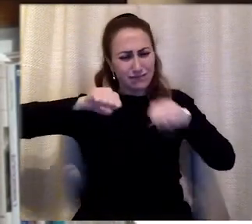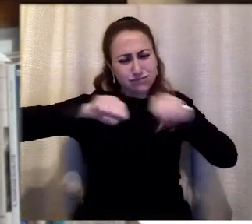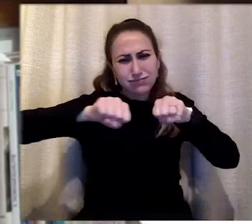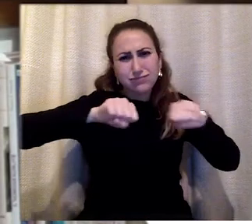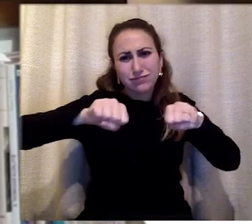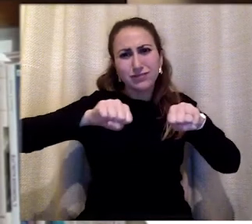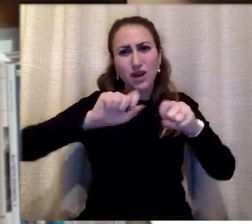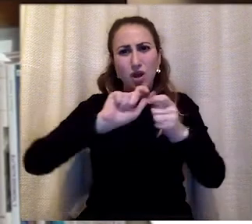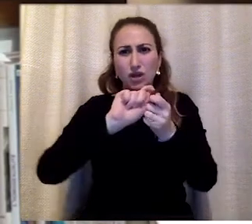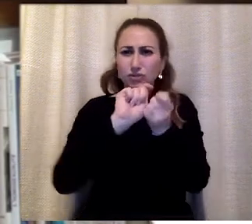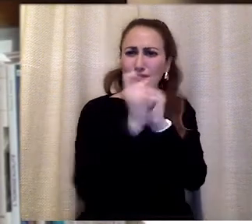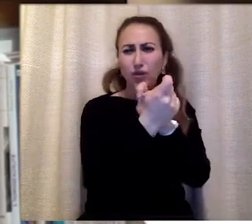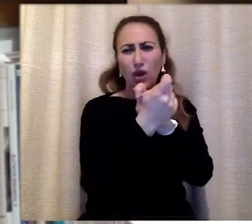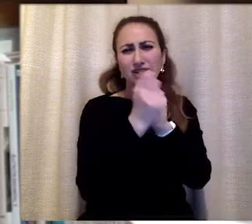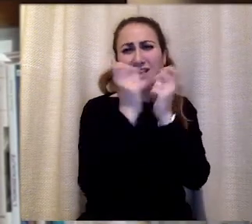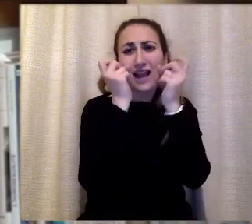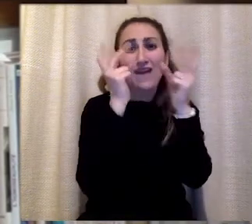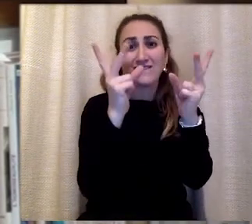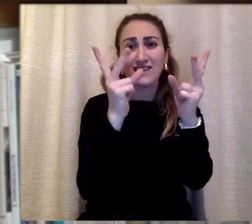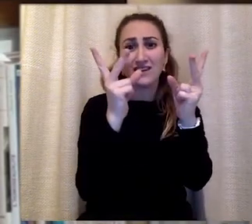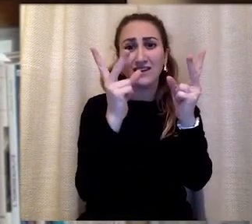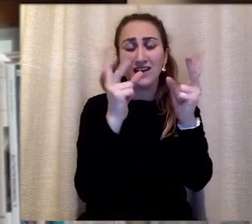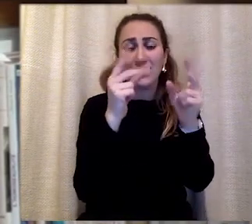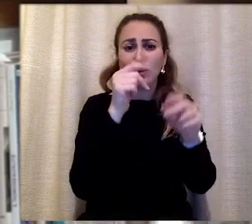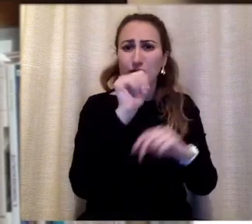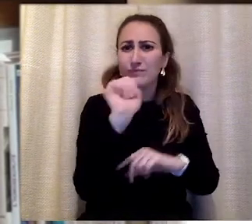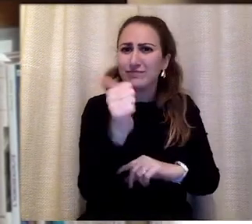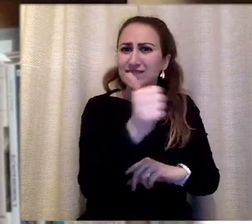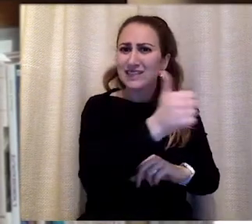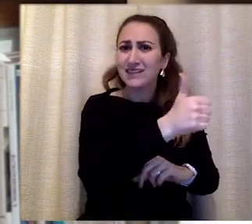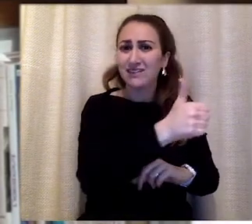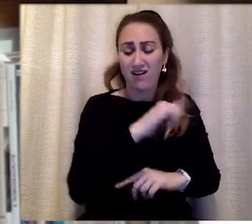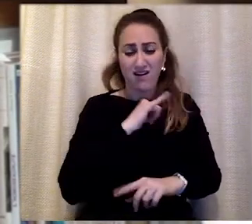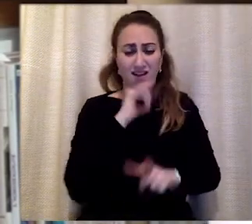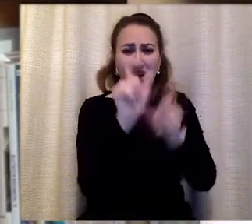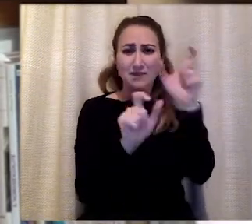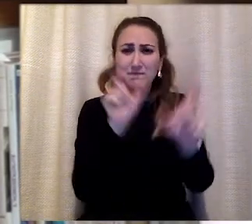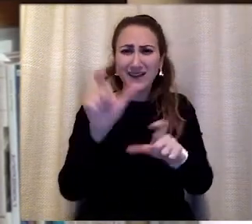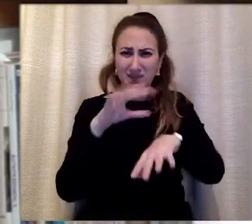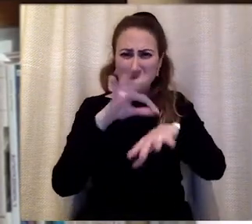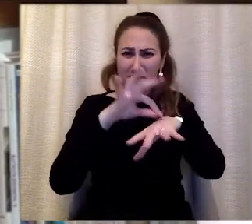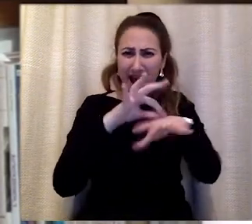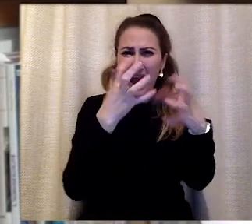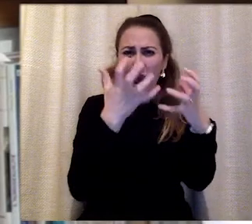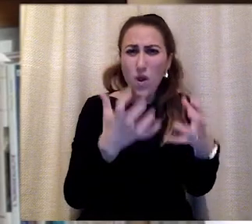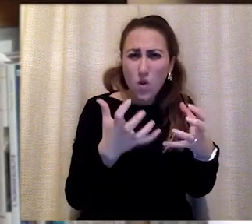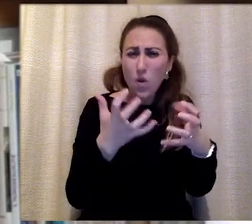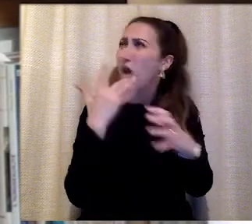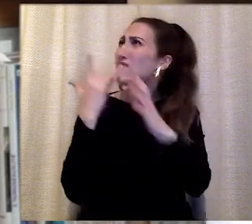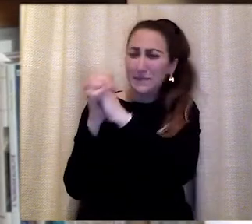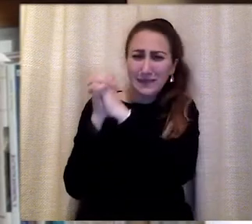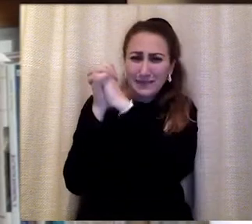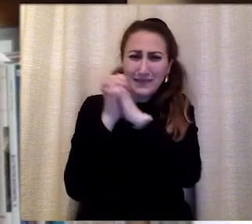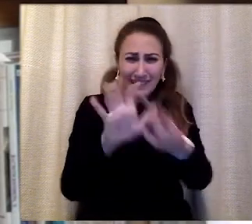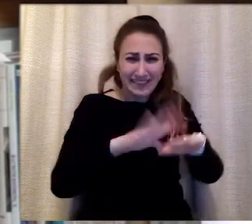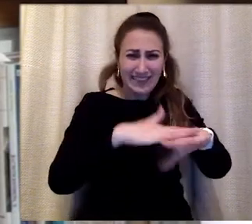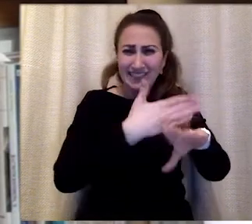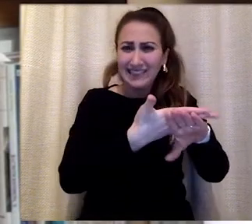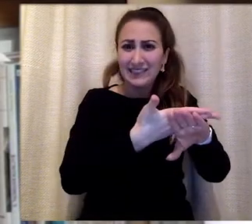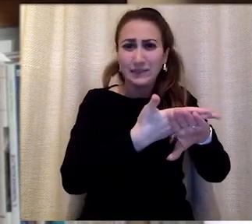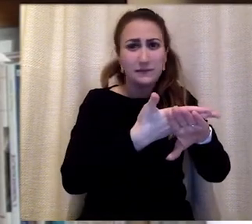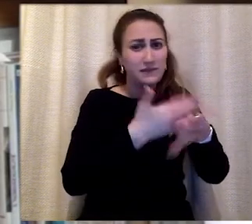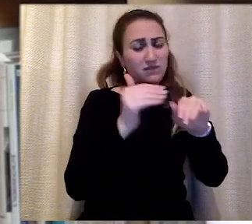sont partis. Heureusement, pour la plupart dans nos églises, ils ont été rejoindre le Seigneur et cela est une